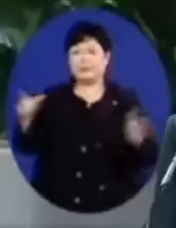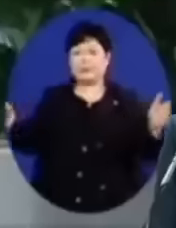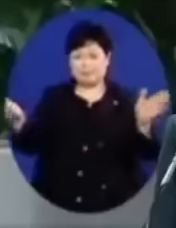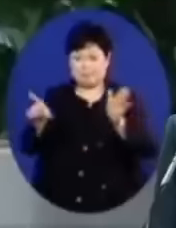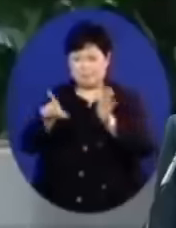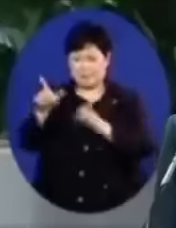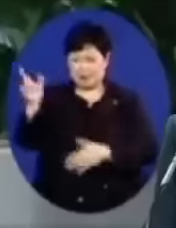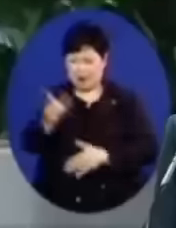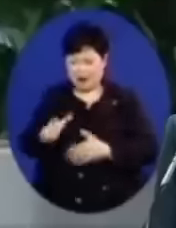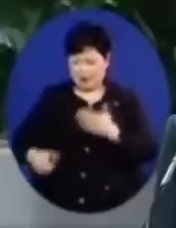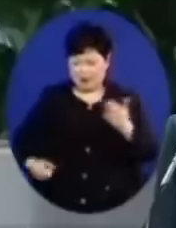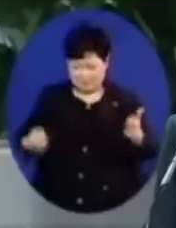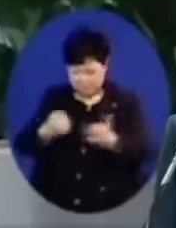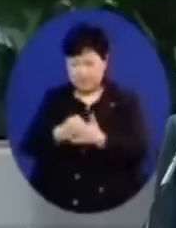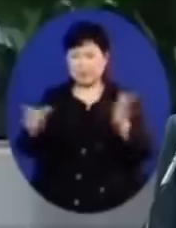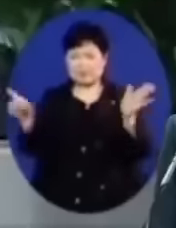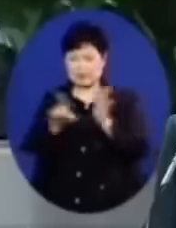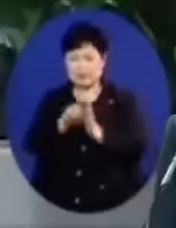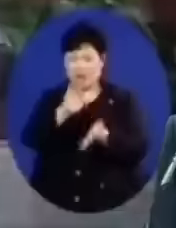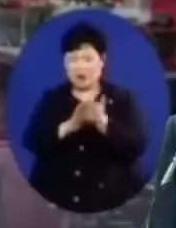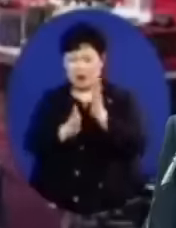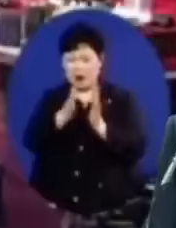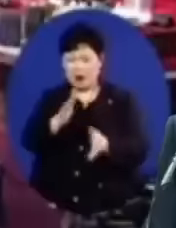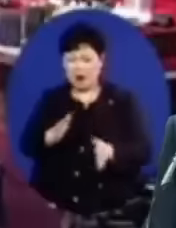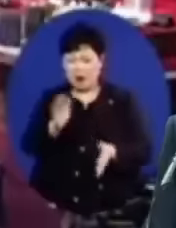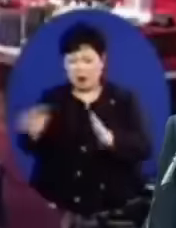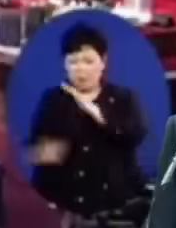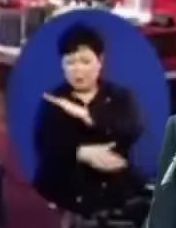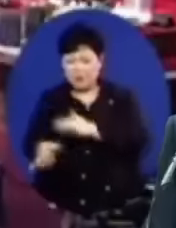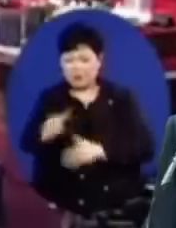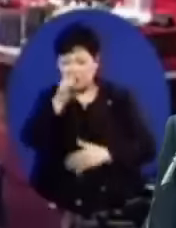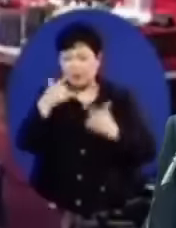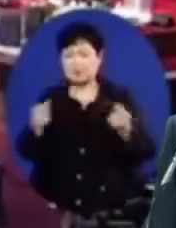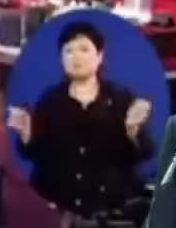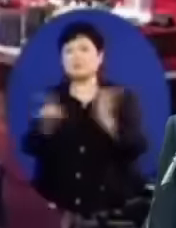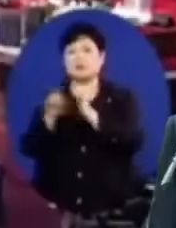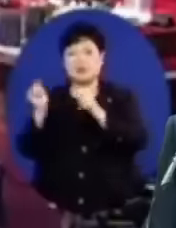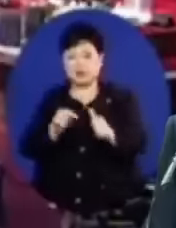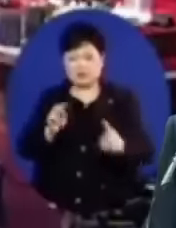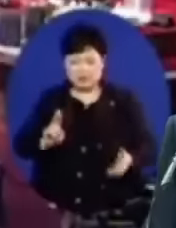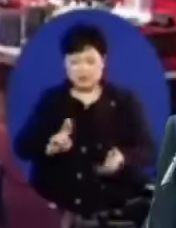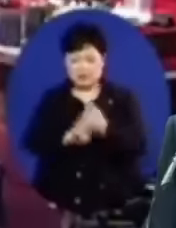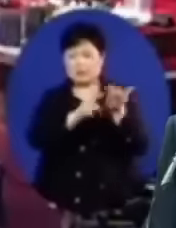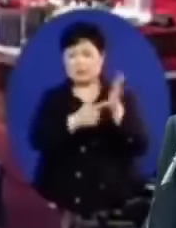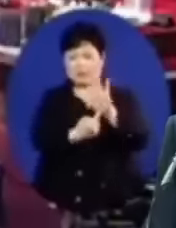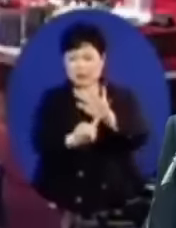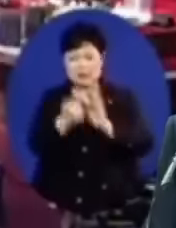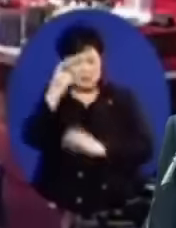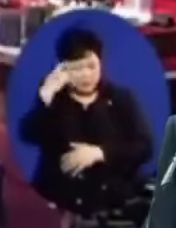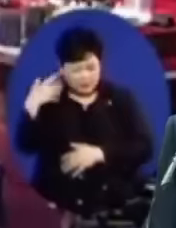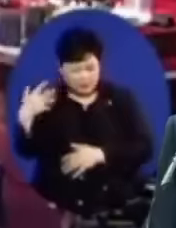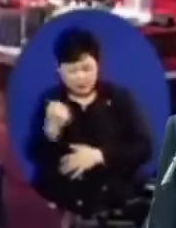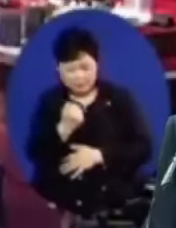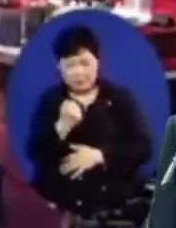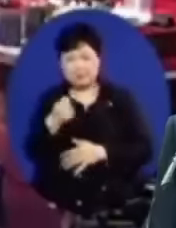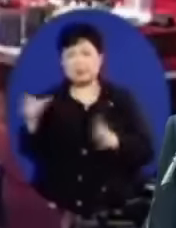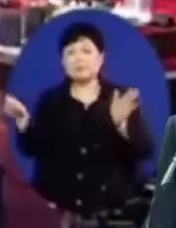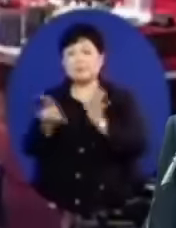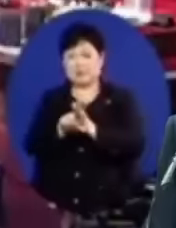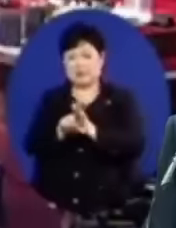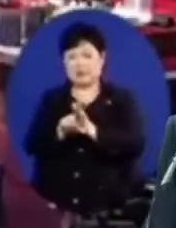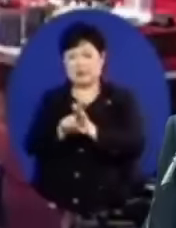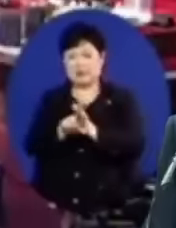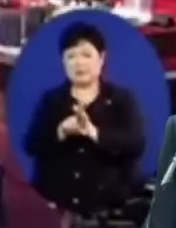배짱에게 믿으라는 것입니다. 없는 것을 있는 것 같이 믿으라는 것입니다. 기적이 일어난다고 생각하면서 기도해야 되는 것입니다.